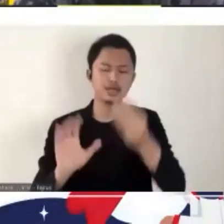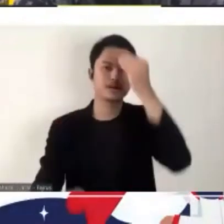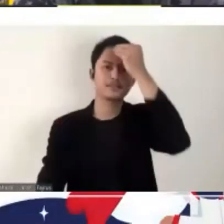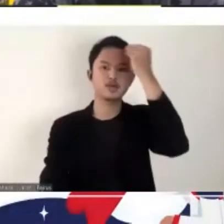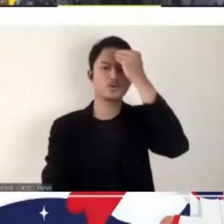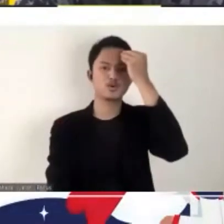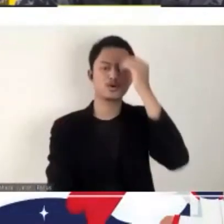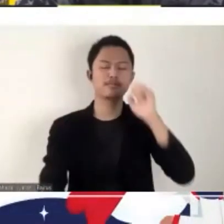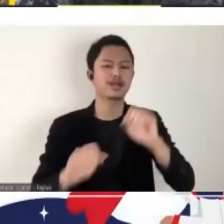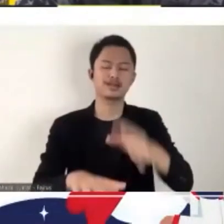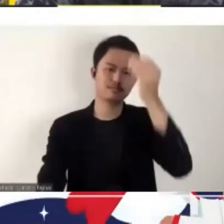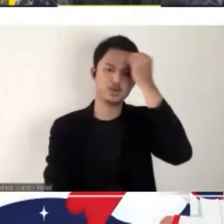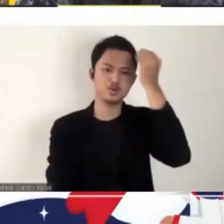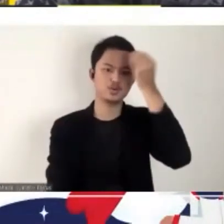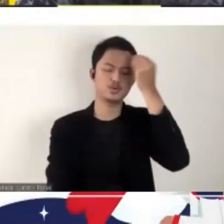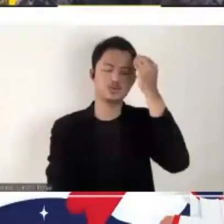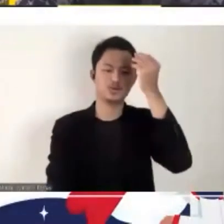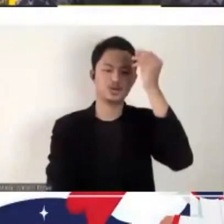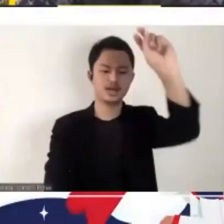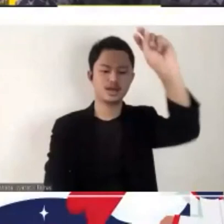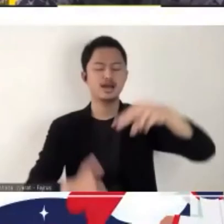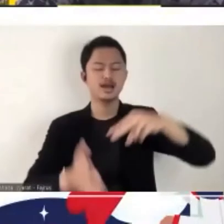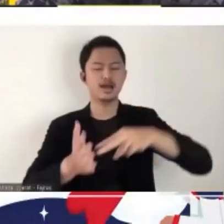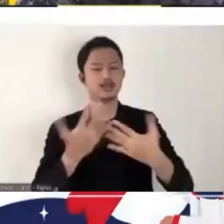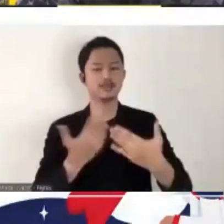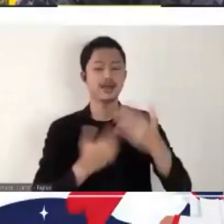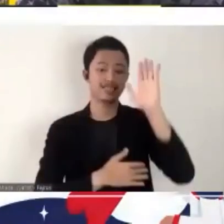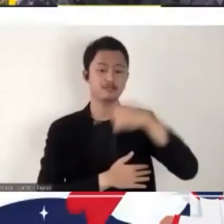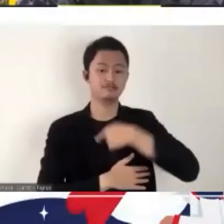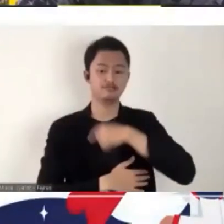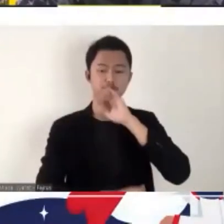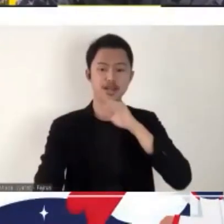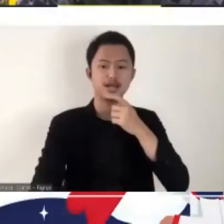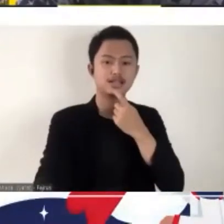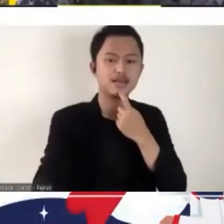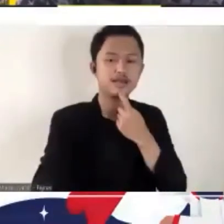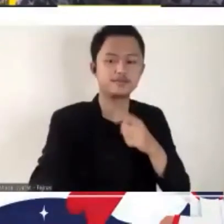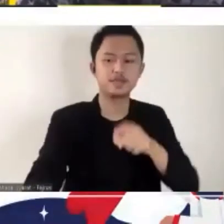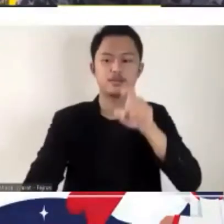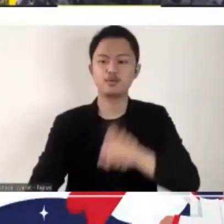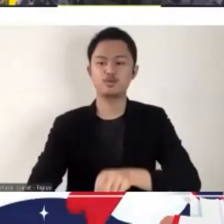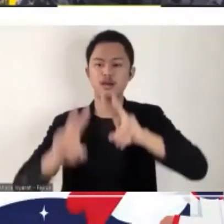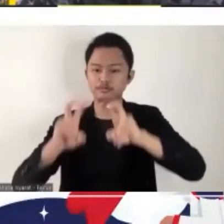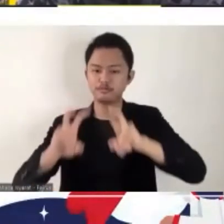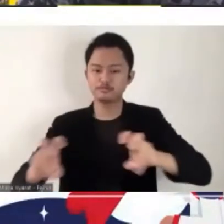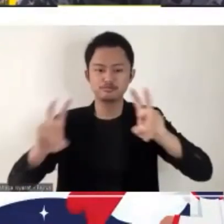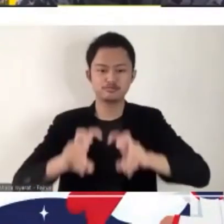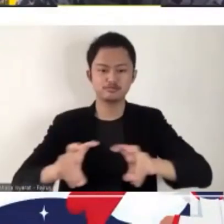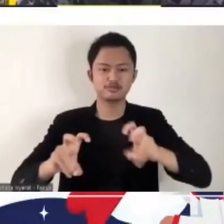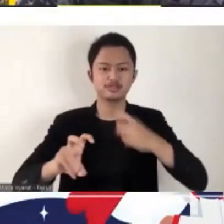implementasinya gimana Oleh karena itu tadi saya sampaikan juga mengenai perlunya identifikasi sebenarnya